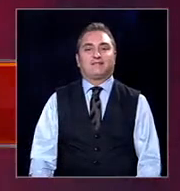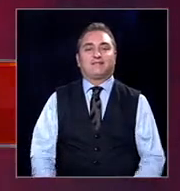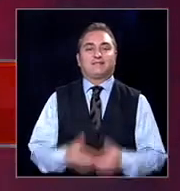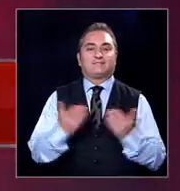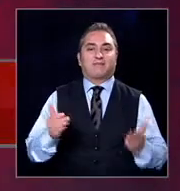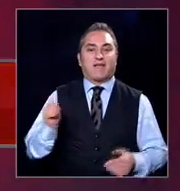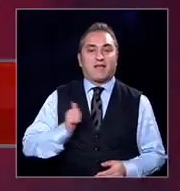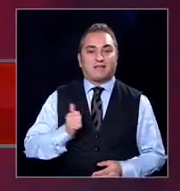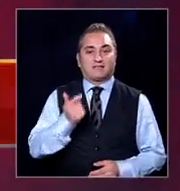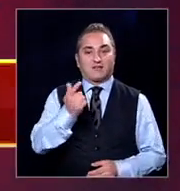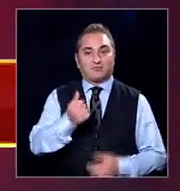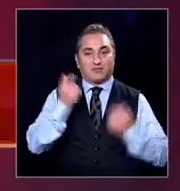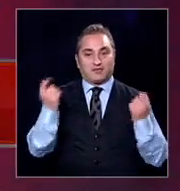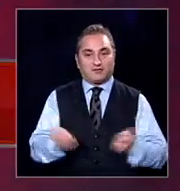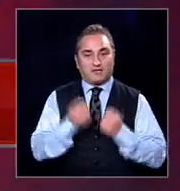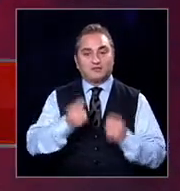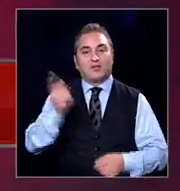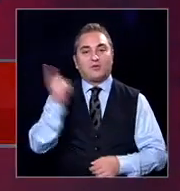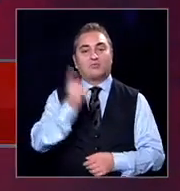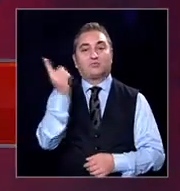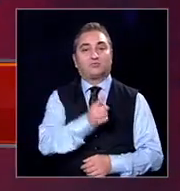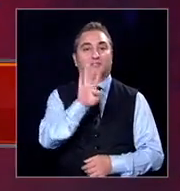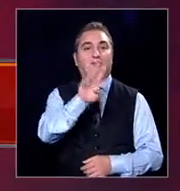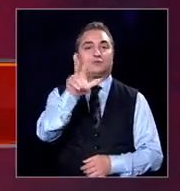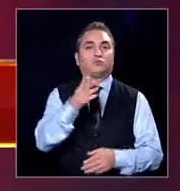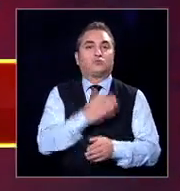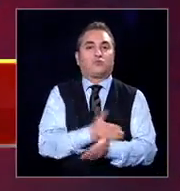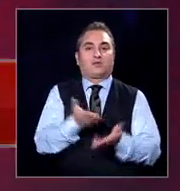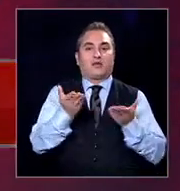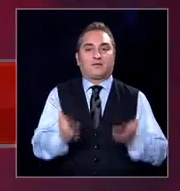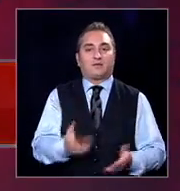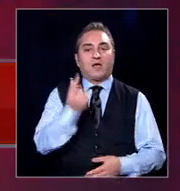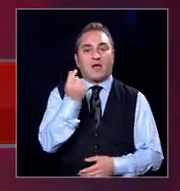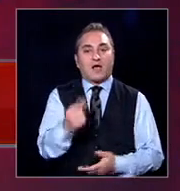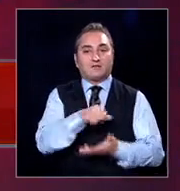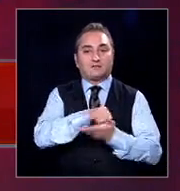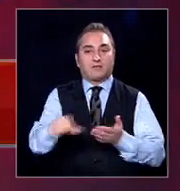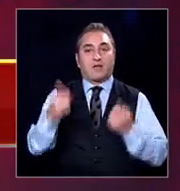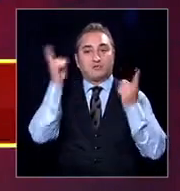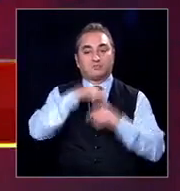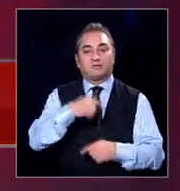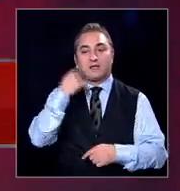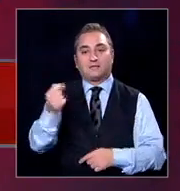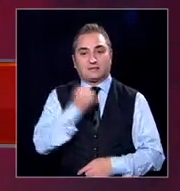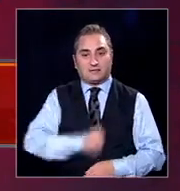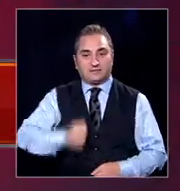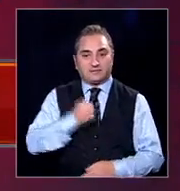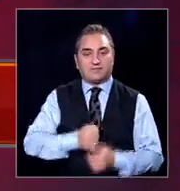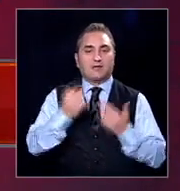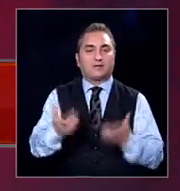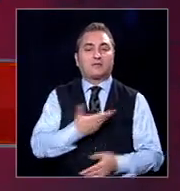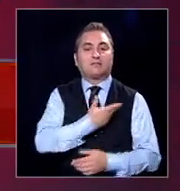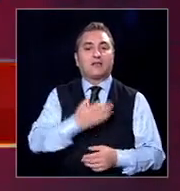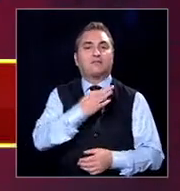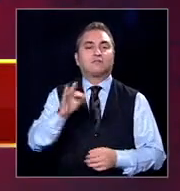Zaten asgari ücrette çalışanların oranının %43 olduğu bir ülkede az maaş alıyorsun diye eşine kızmak da ne bileyim sadece sevgisizlik